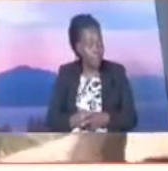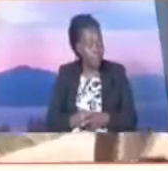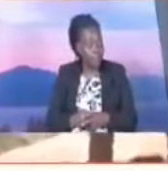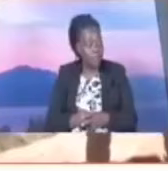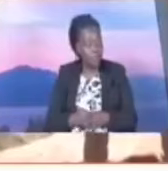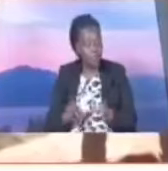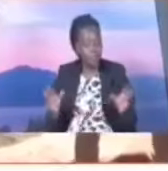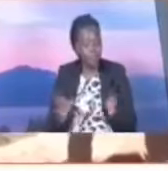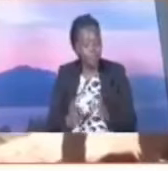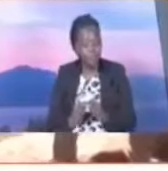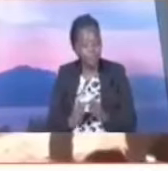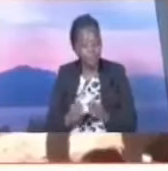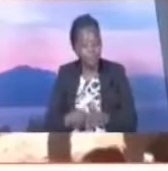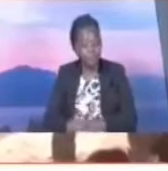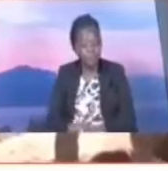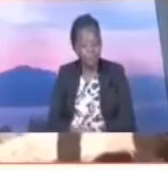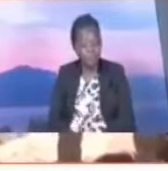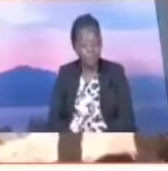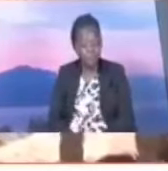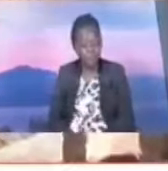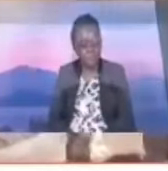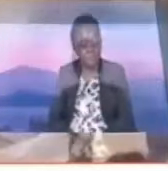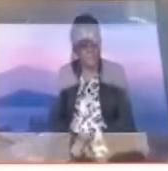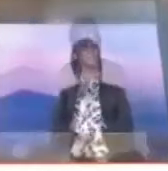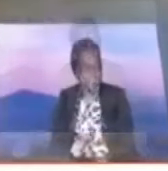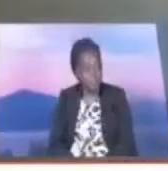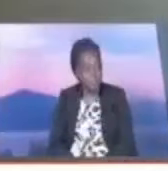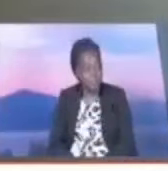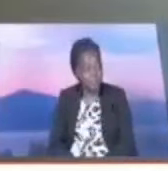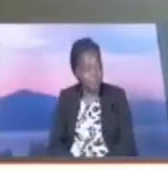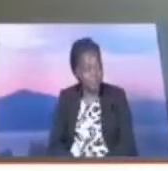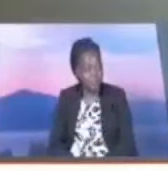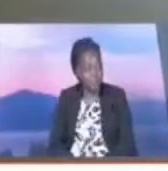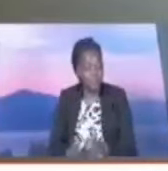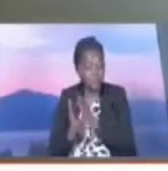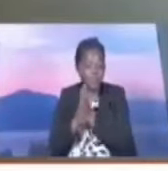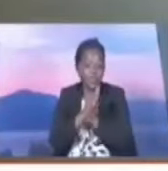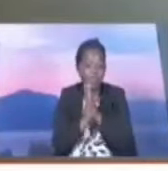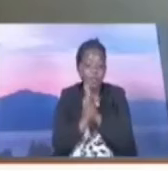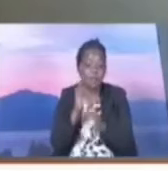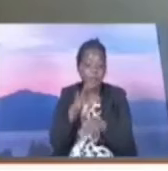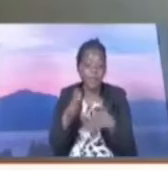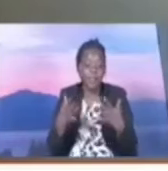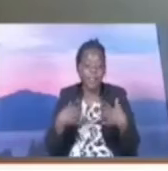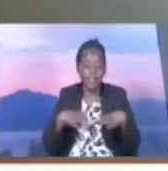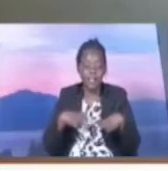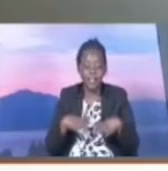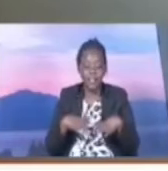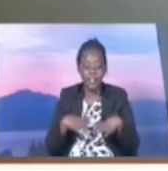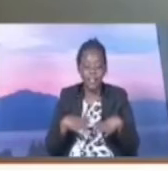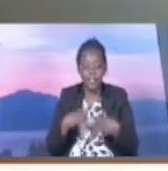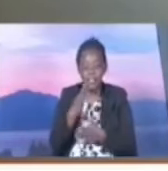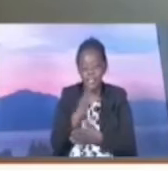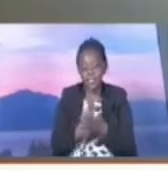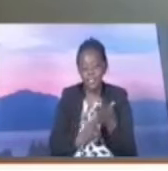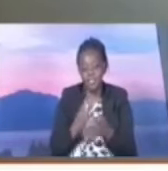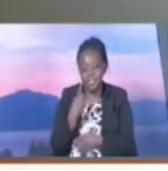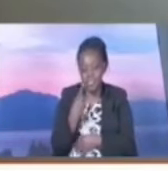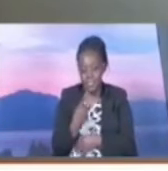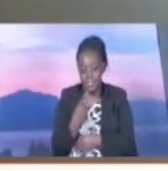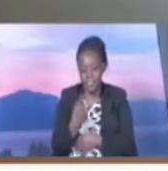Simon Sechide yakusakide gwe no Club Kede TV. Nembozezo nsabokerize tu mulemu katono kya kitundu kya fe